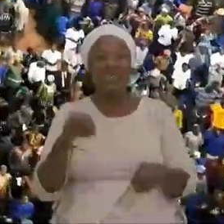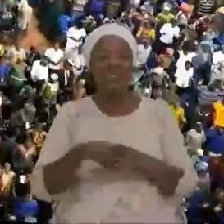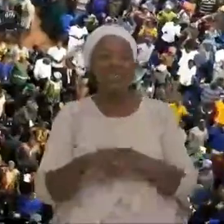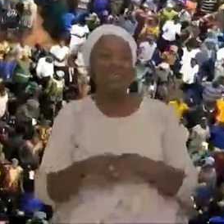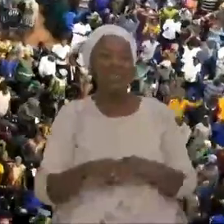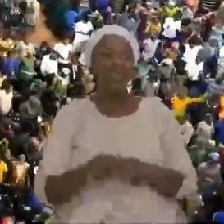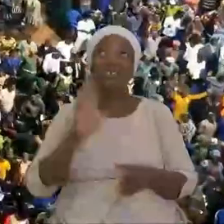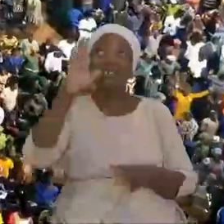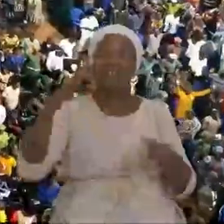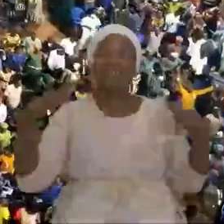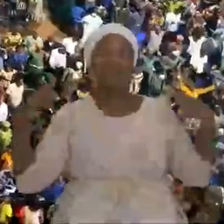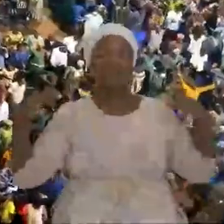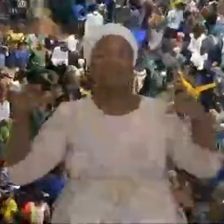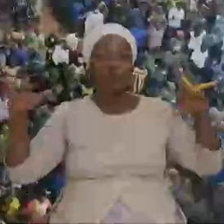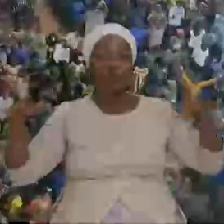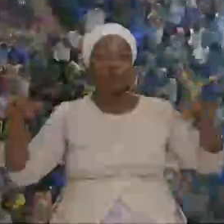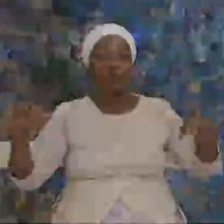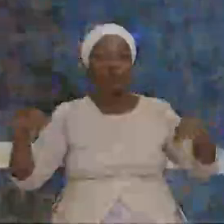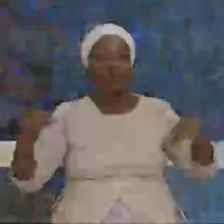ses ailes.